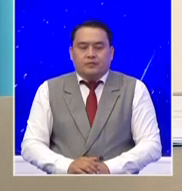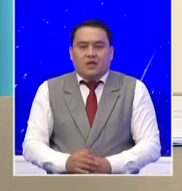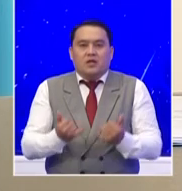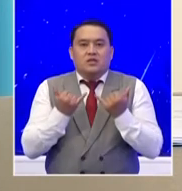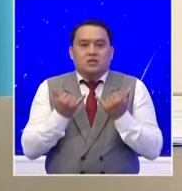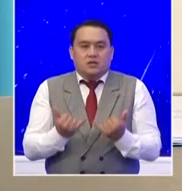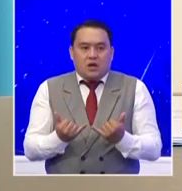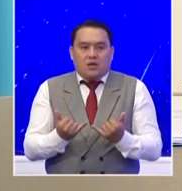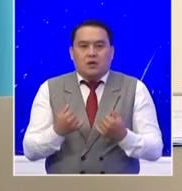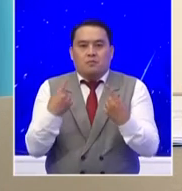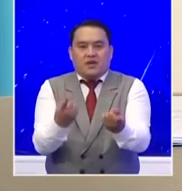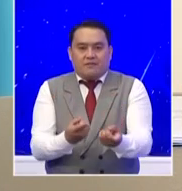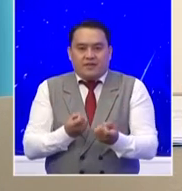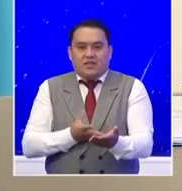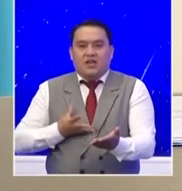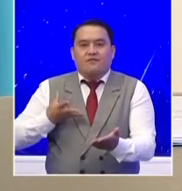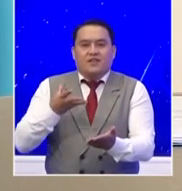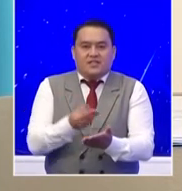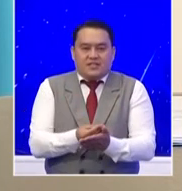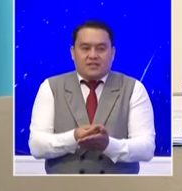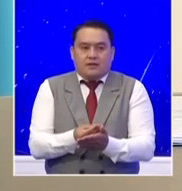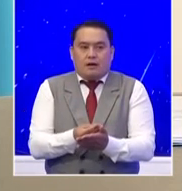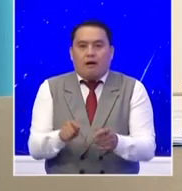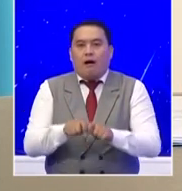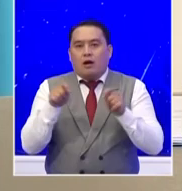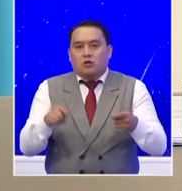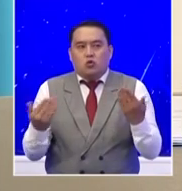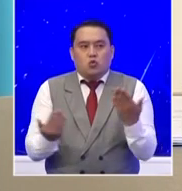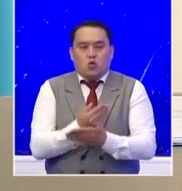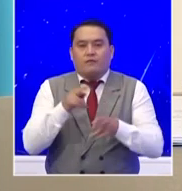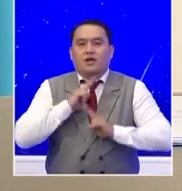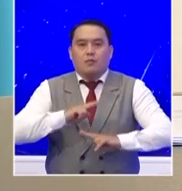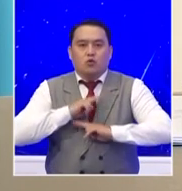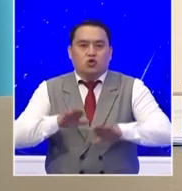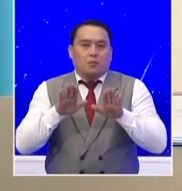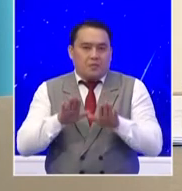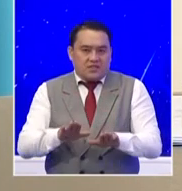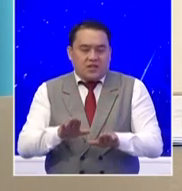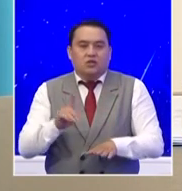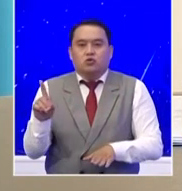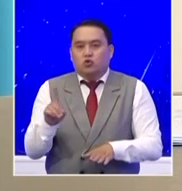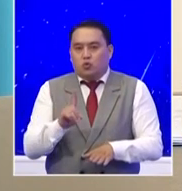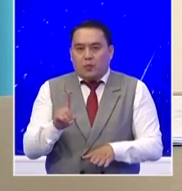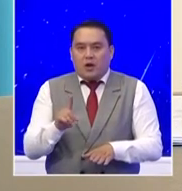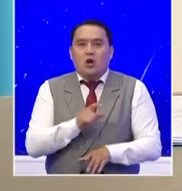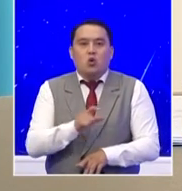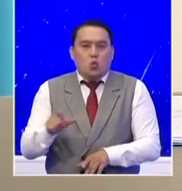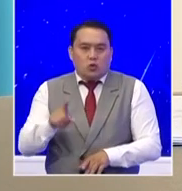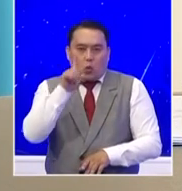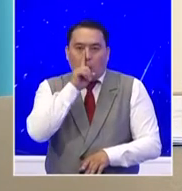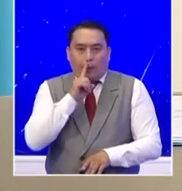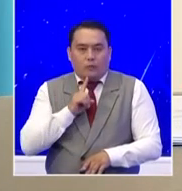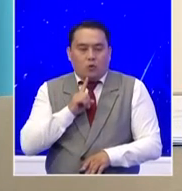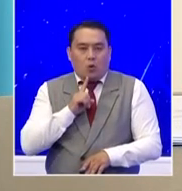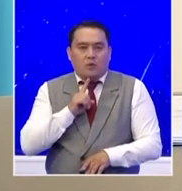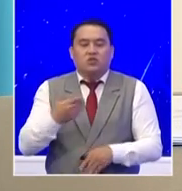Сейчас привлечение инвестиций, открытие новых рабочих мест для того, чтобы в целом люди комфортно,